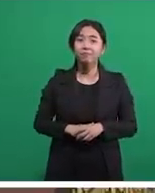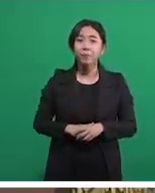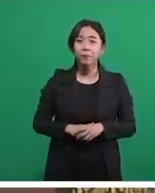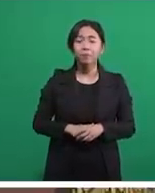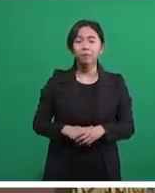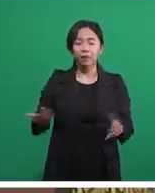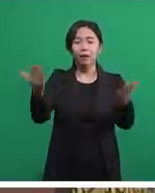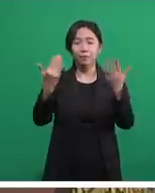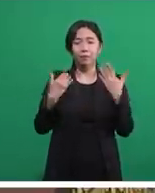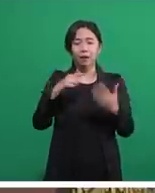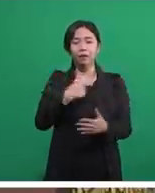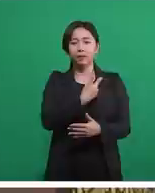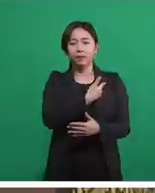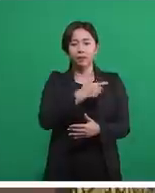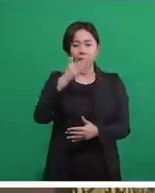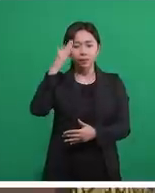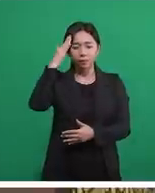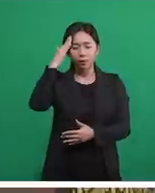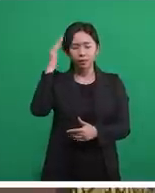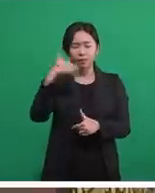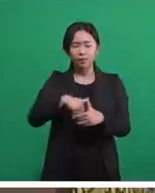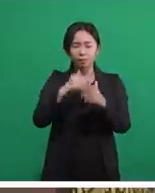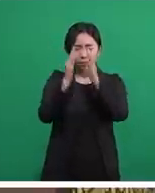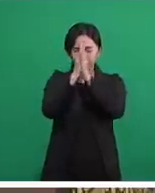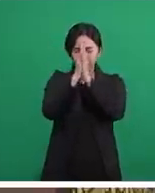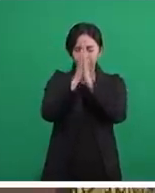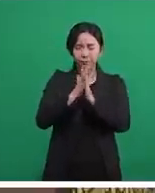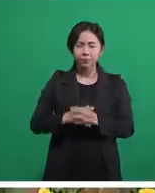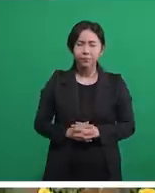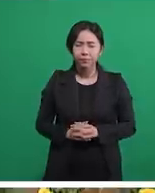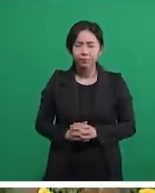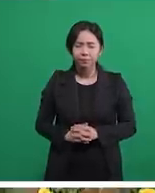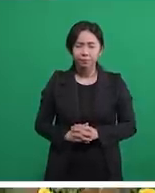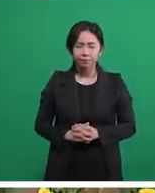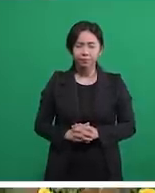Mari kita merenungkannya secara pribadi di dalam doa.